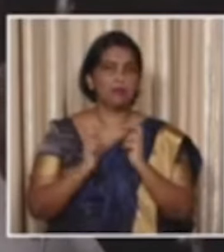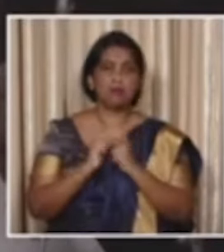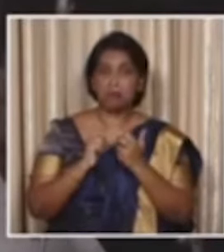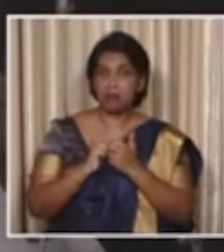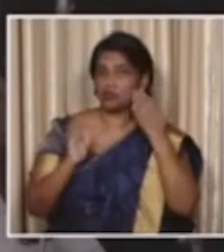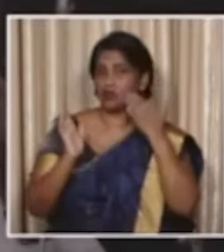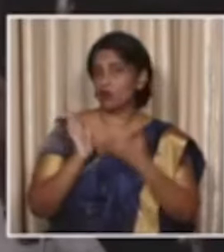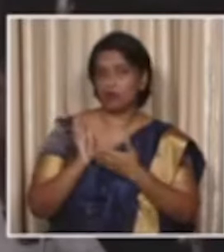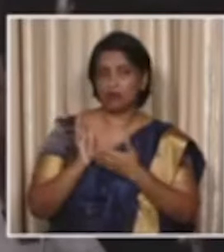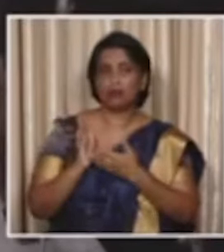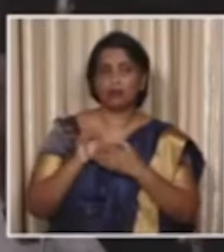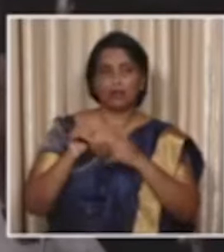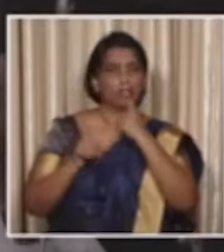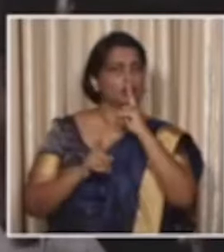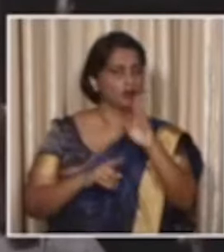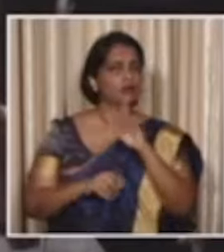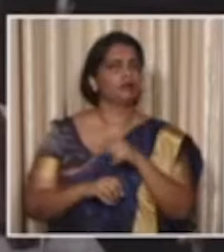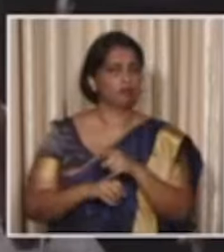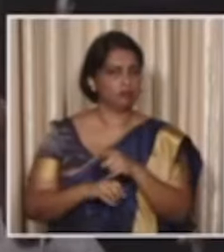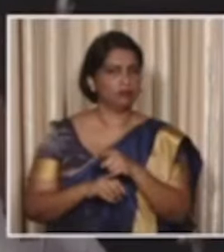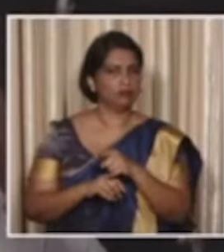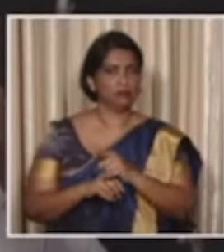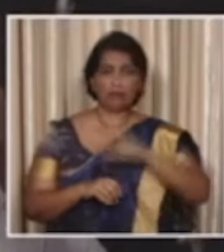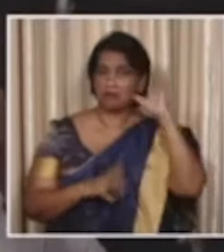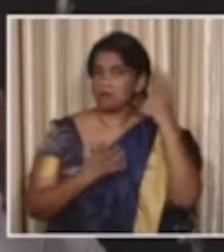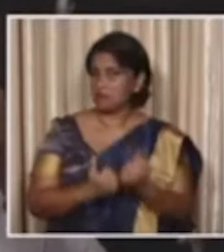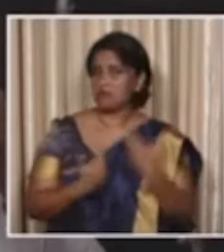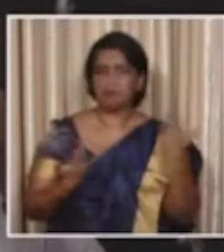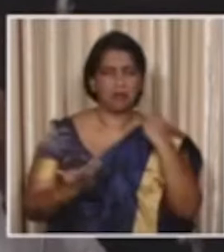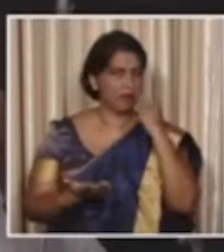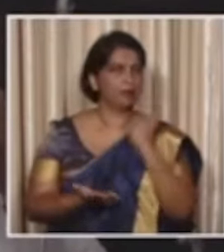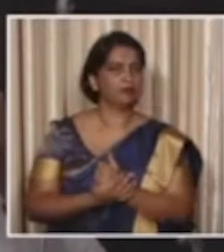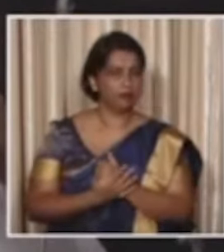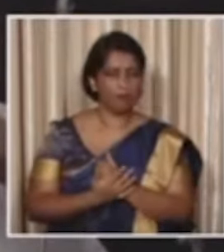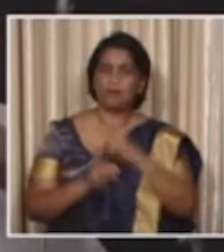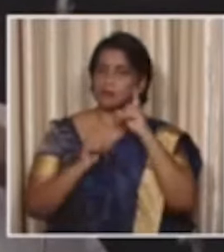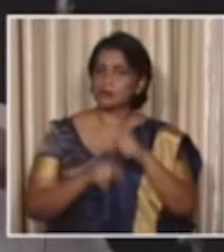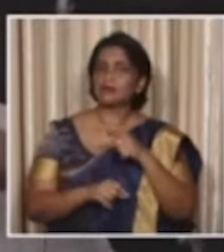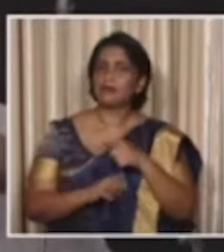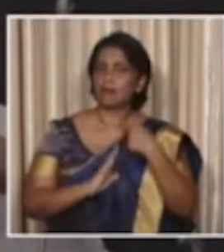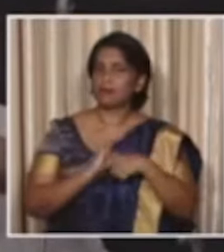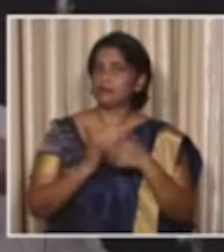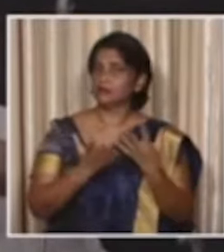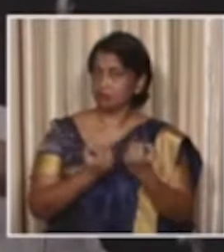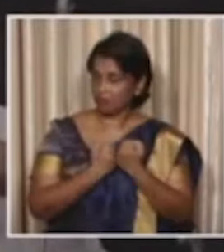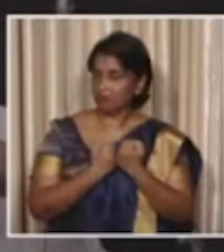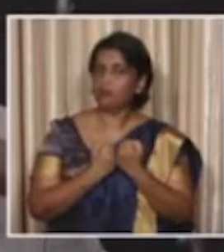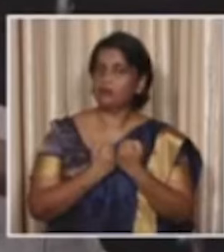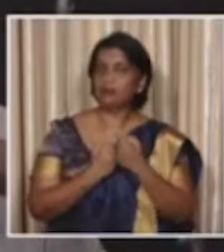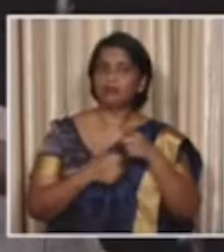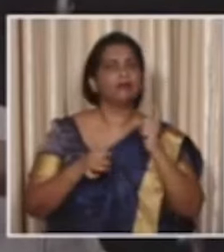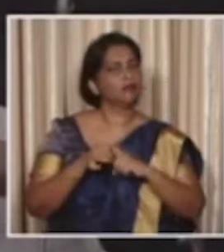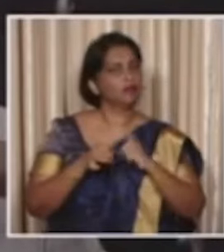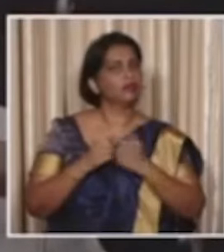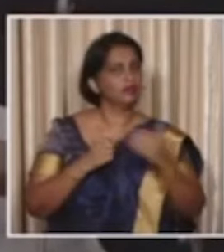ගැඹුර එතුමා එවල කියලා තිබ්බා. මේක ජයගත නොහැකි අභියෝගයක් කියලා. ඉතින් ඒ වෙලාවේ රට බාර ගත්තා නම් මේ ප්‍රශ්නේ